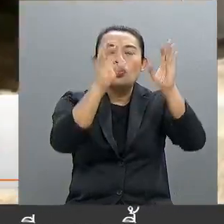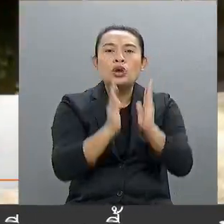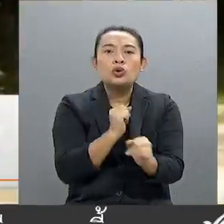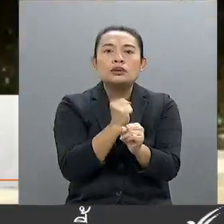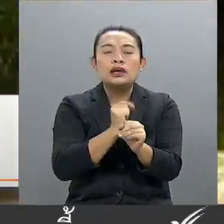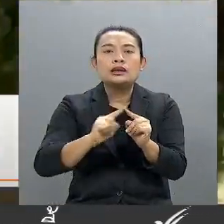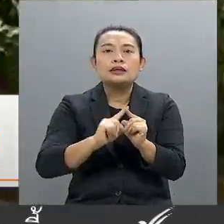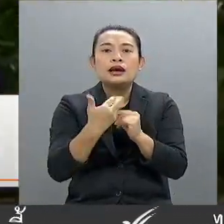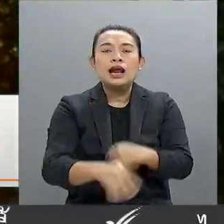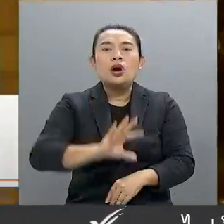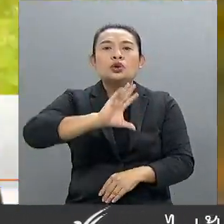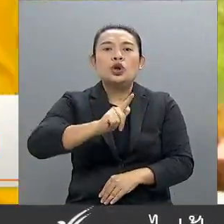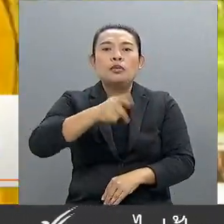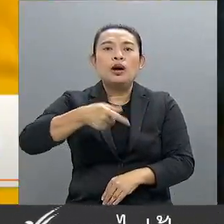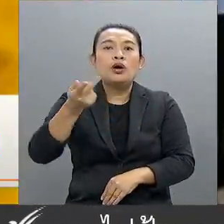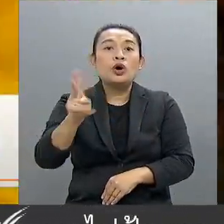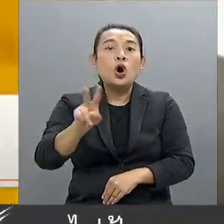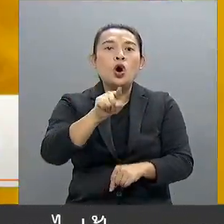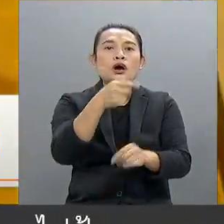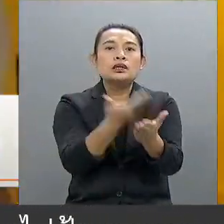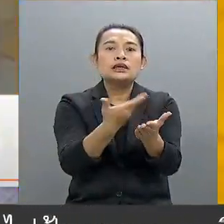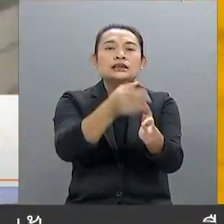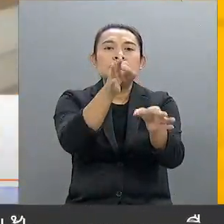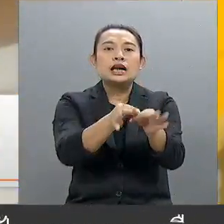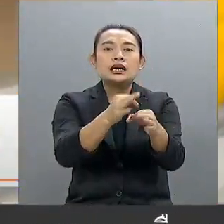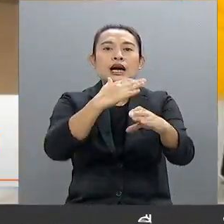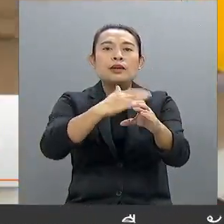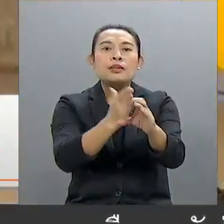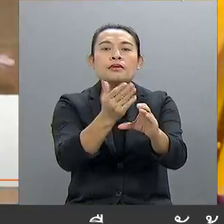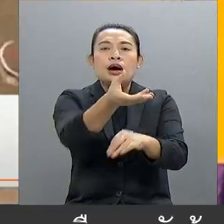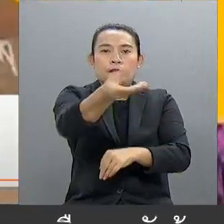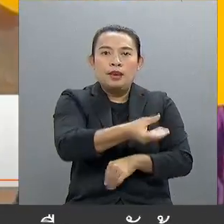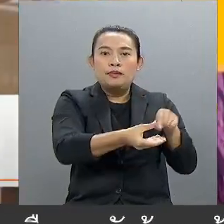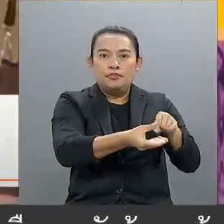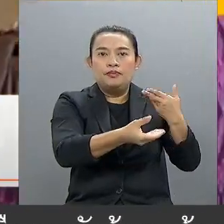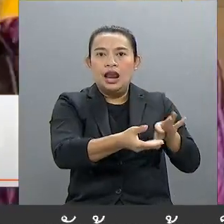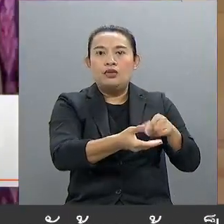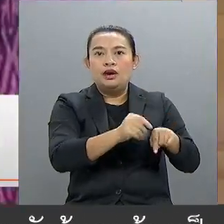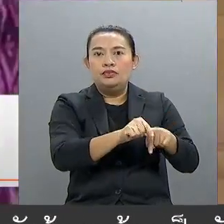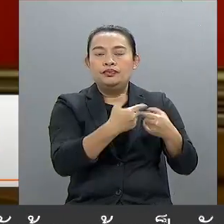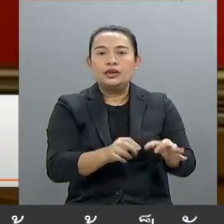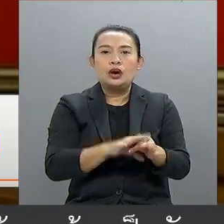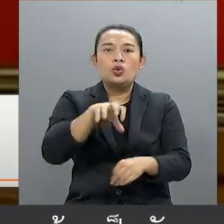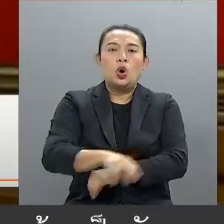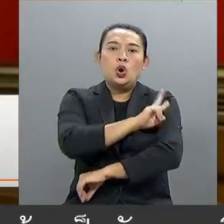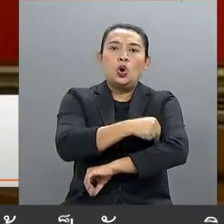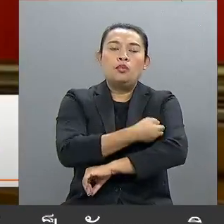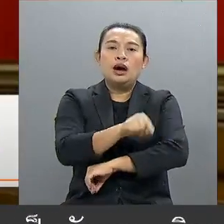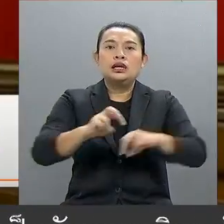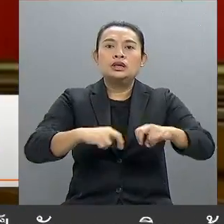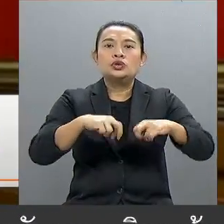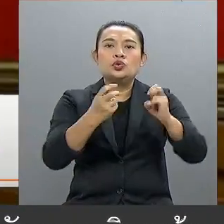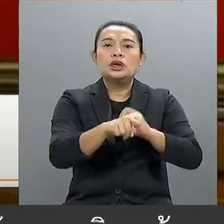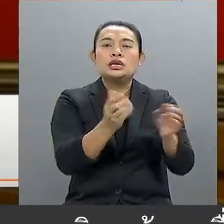อพอคอได้รับเงินจากธนาคารออมสินและจากชาปนกิจของโรงพยาบาลสุรินทร์รวมทั้งสิ้นกว่า2ล้านบาทนะ